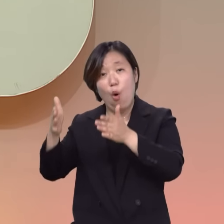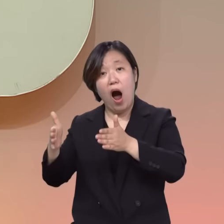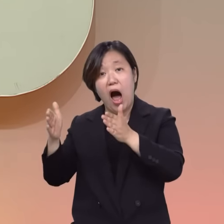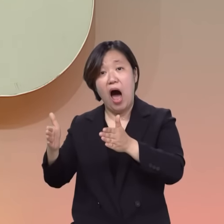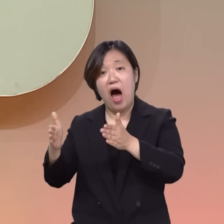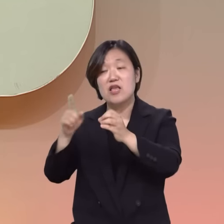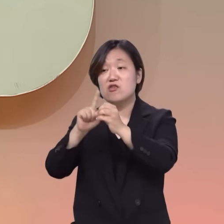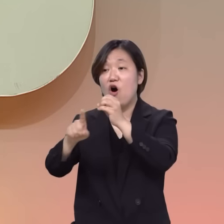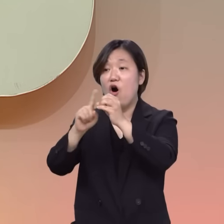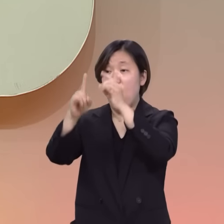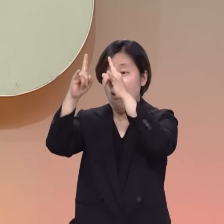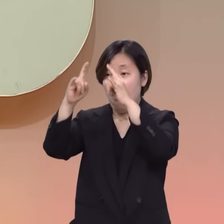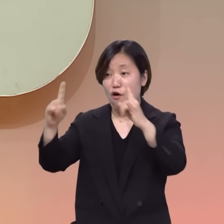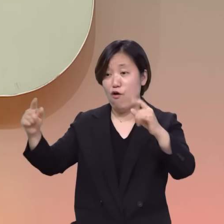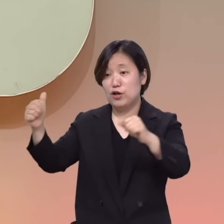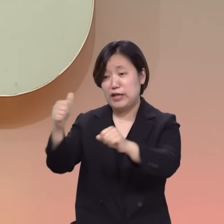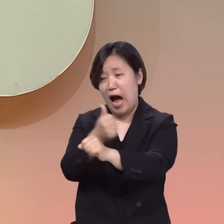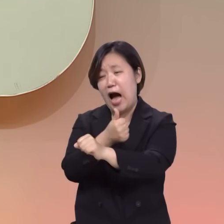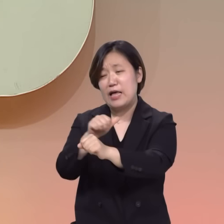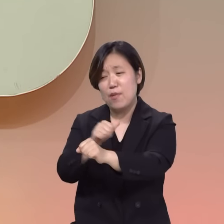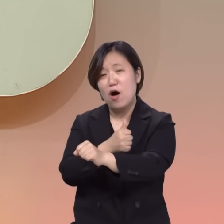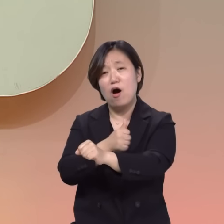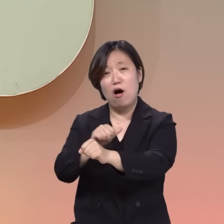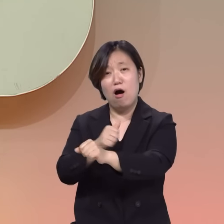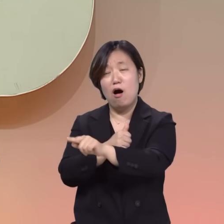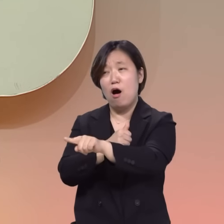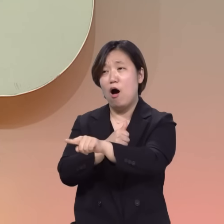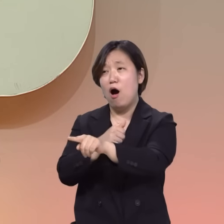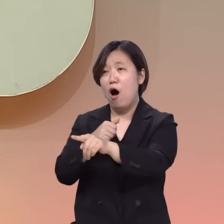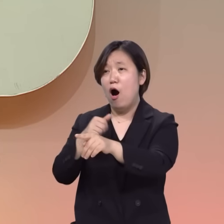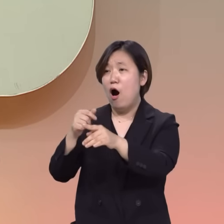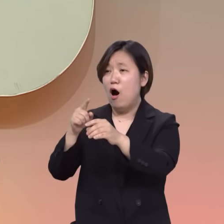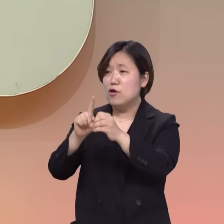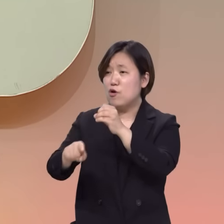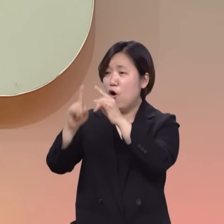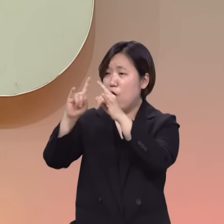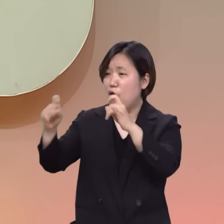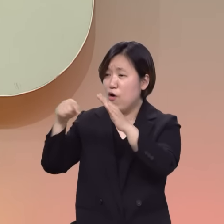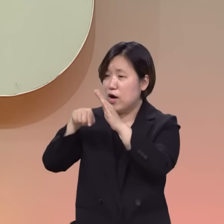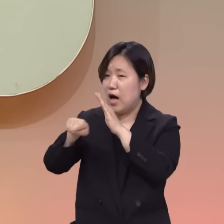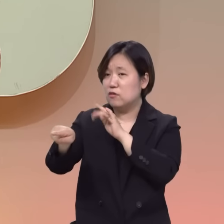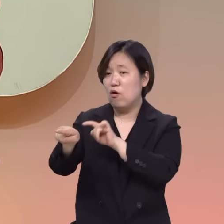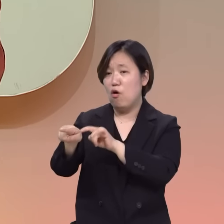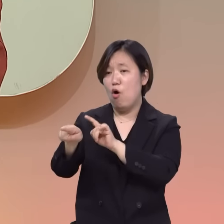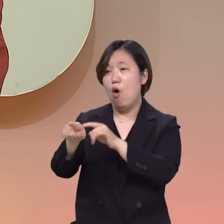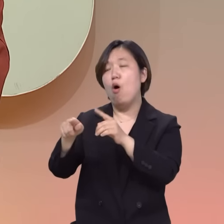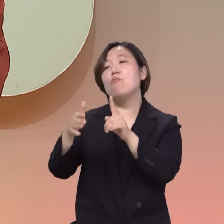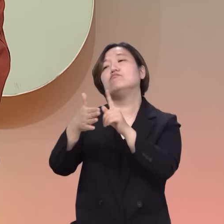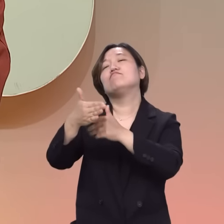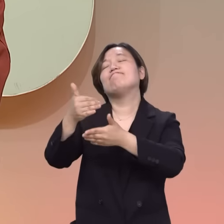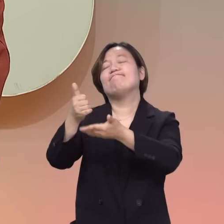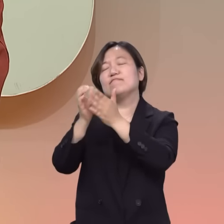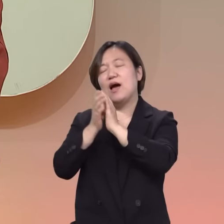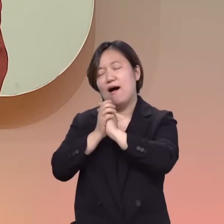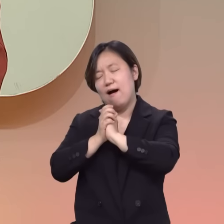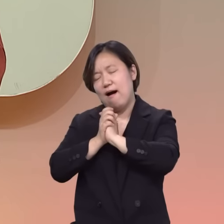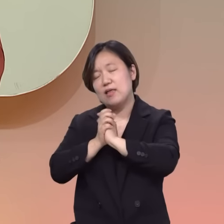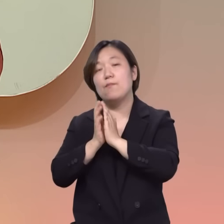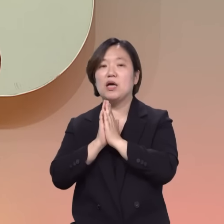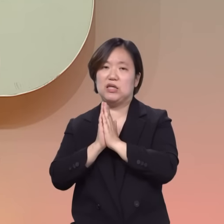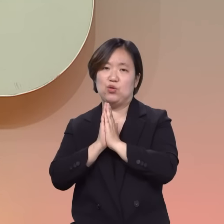절에 다니면서 부처님께 간절하게 간절하게 기도를 올렸다고 합니다 얼마나 간절했어요